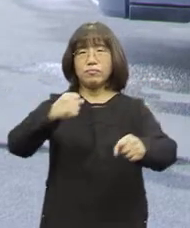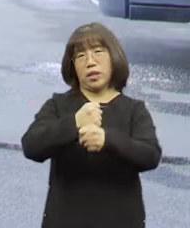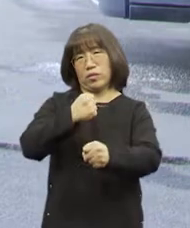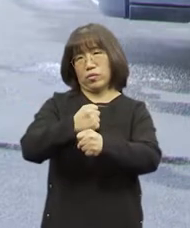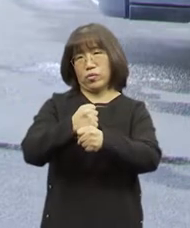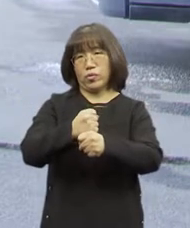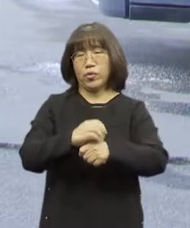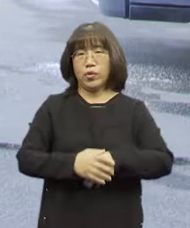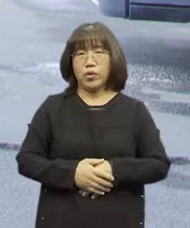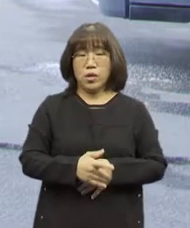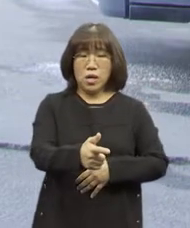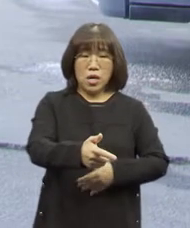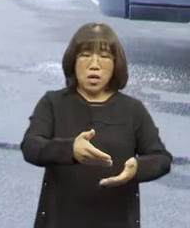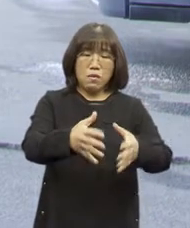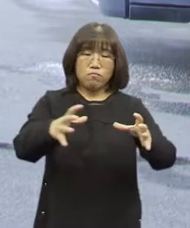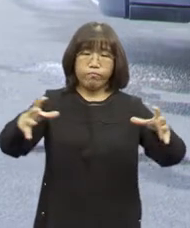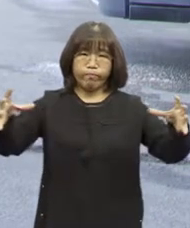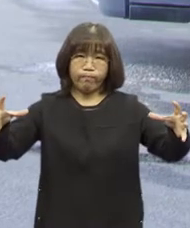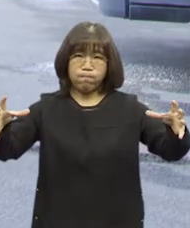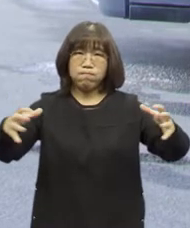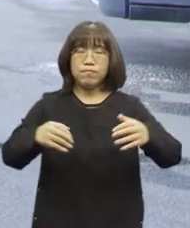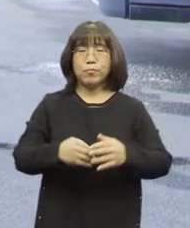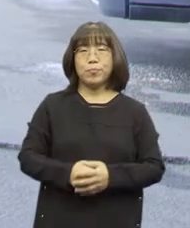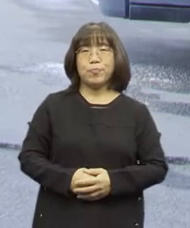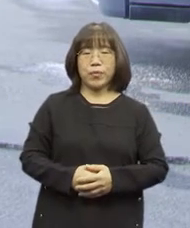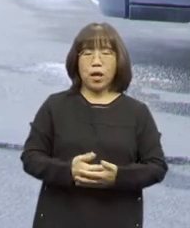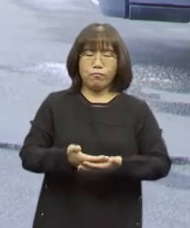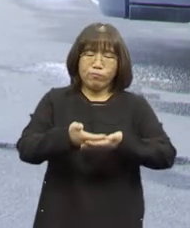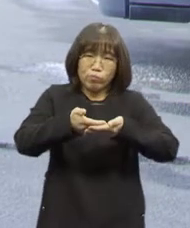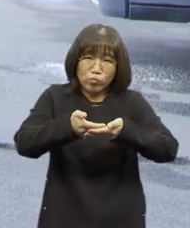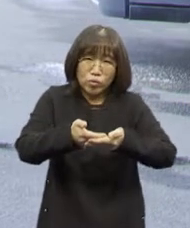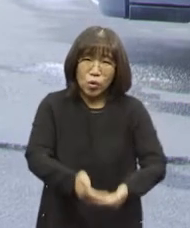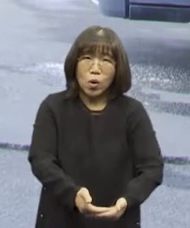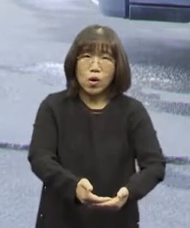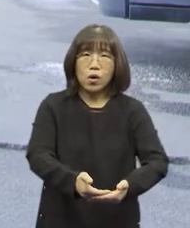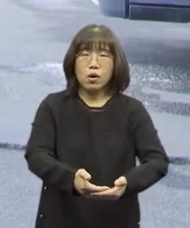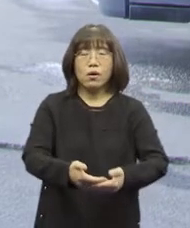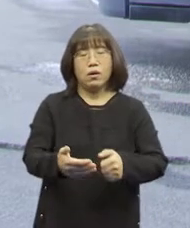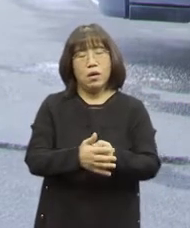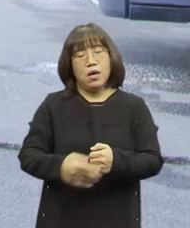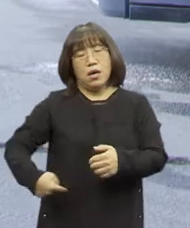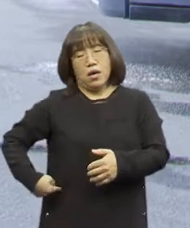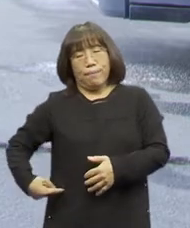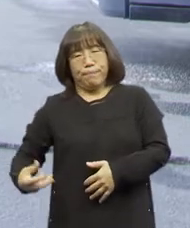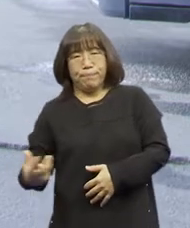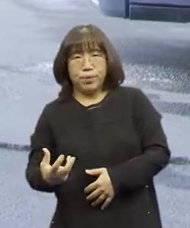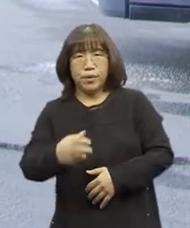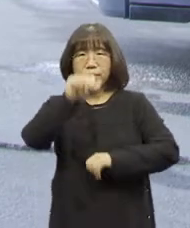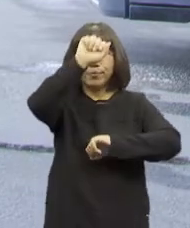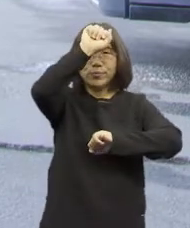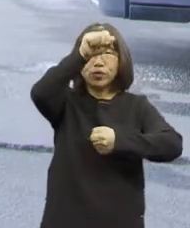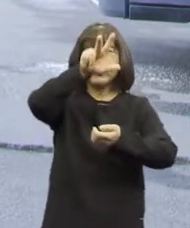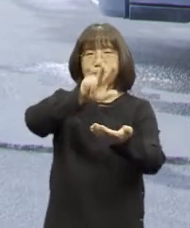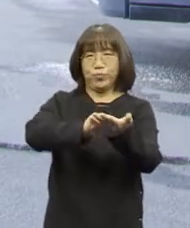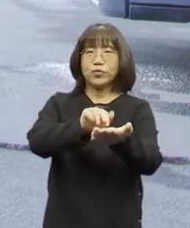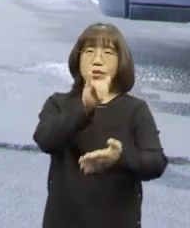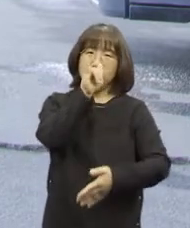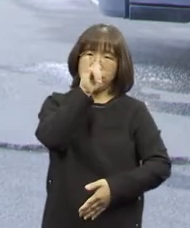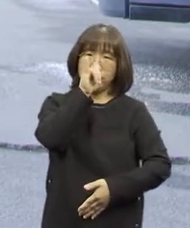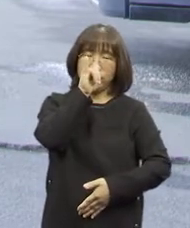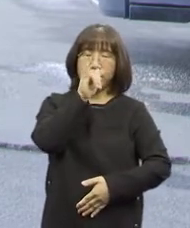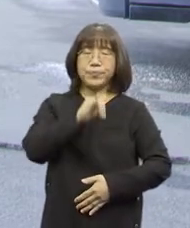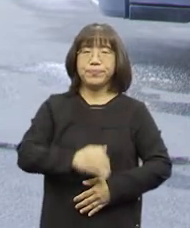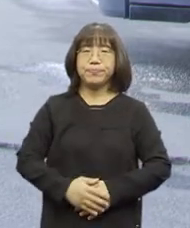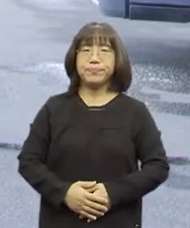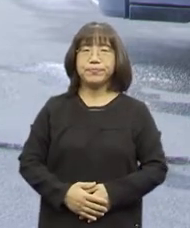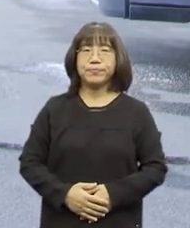많아요. 부피가 크고 부피도 커지고 무게도 무거워지다 보니까 허리나 무릎